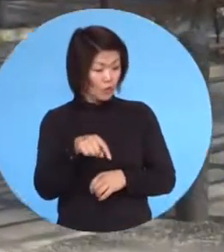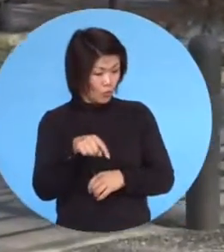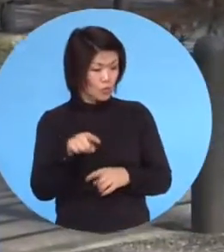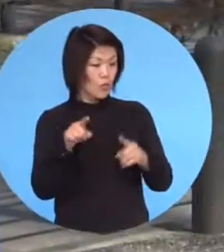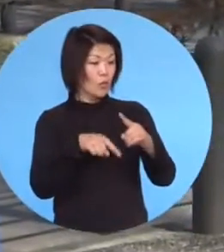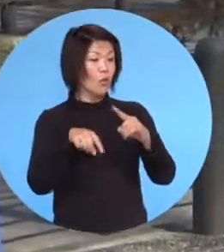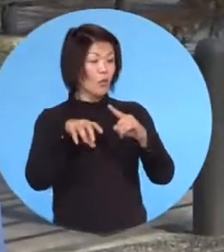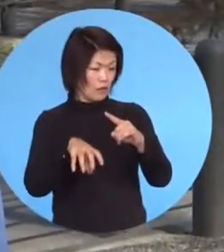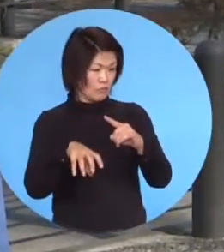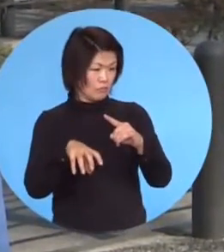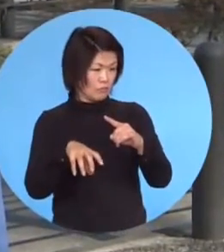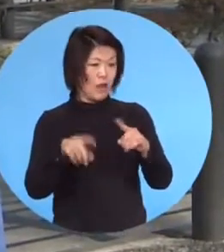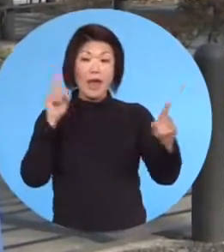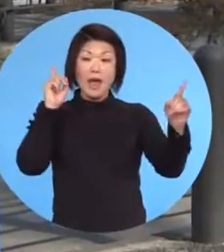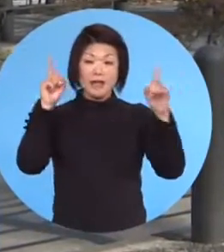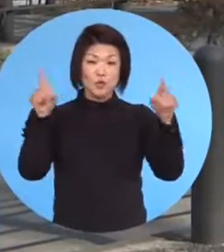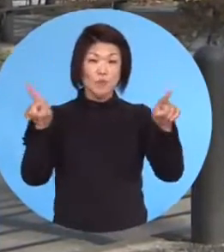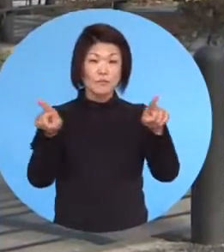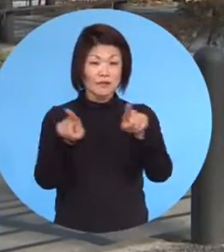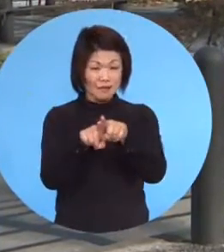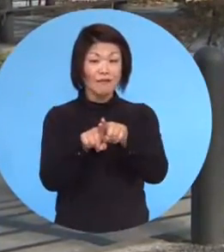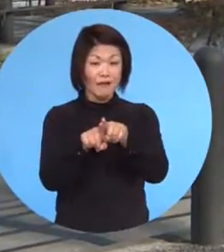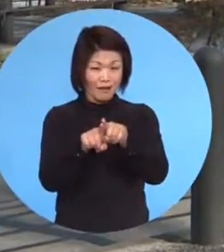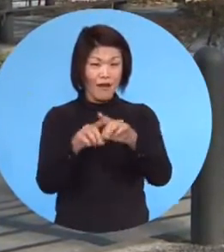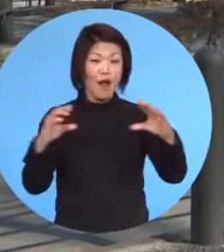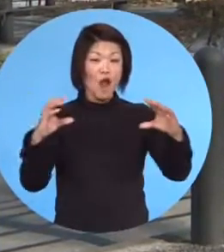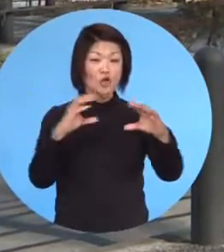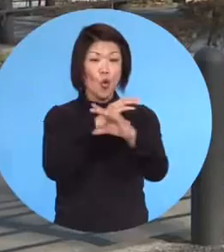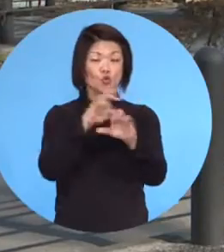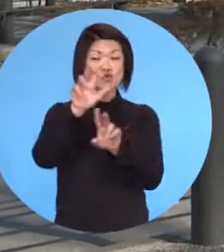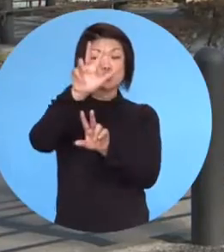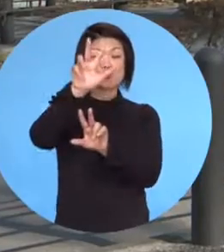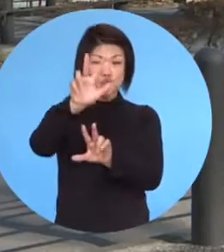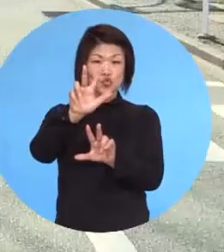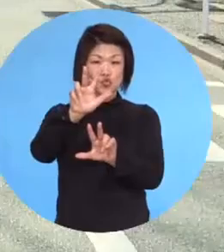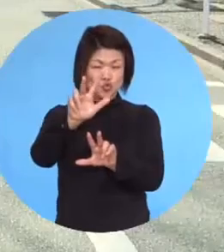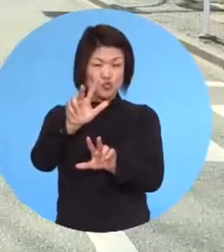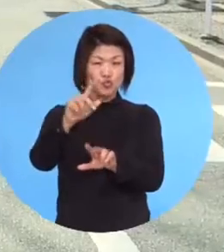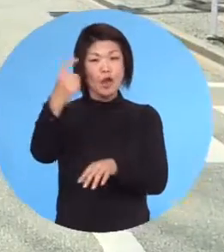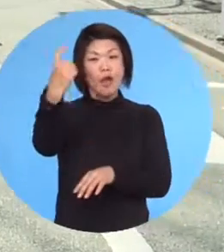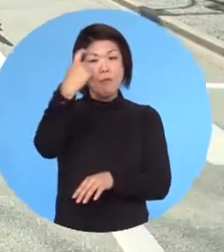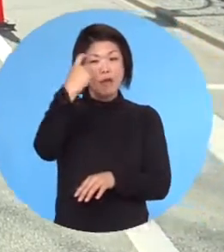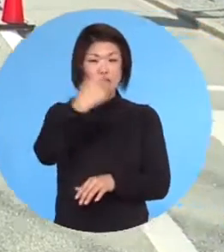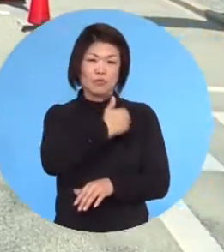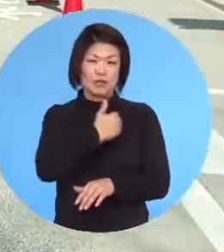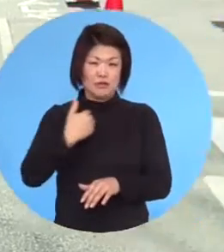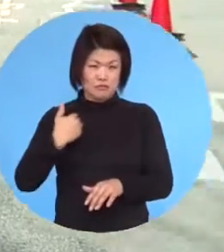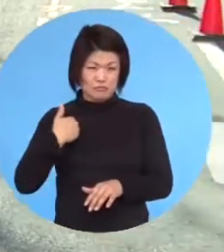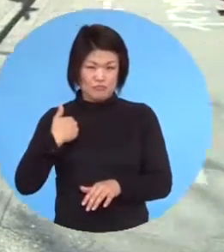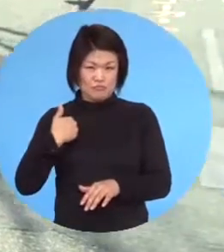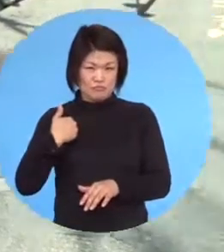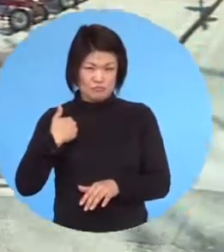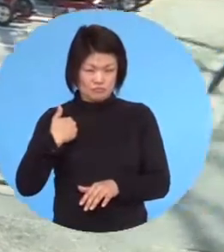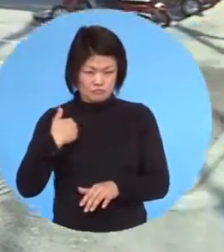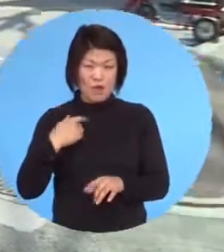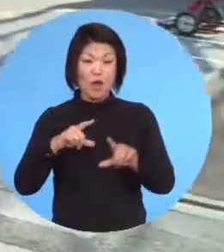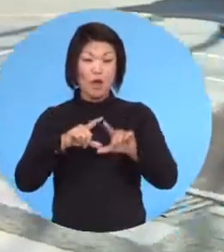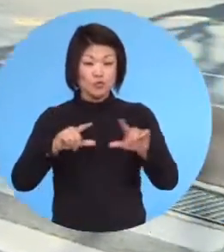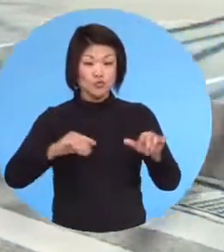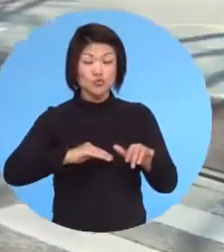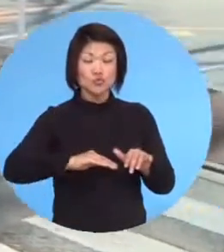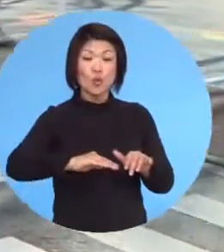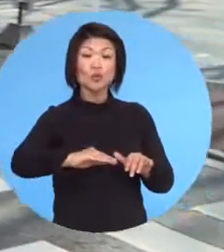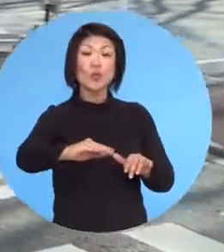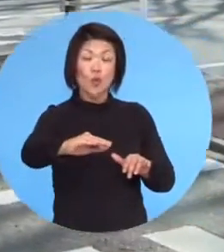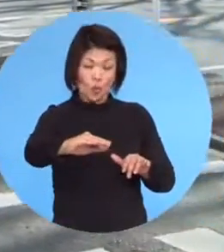動交通公園は交通ルールを遊びながら学ぶということで作られた公園です。 はい、 普通のですね、区